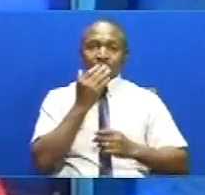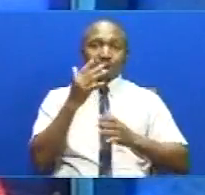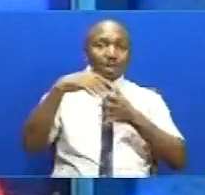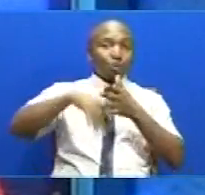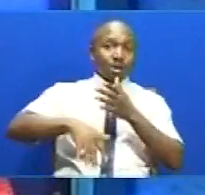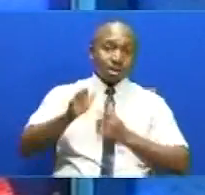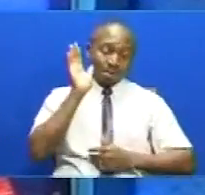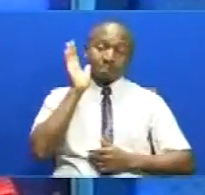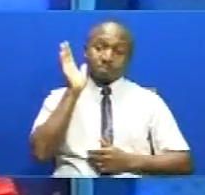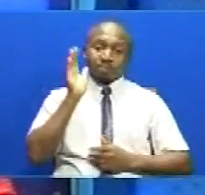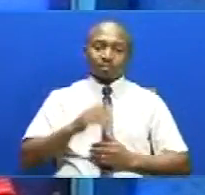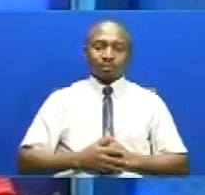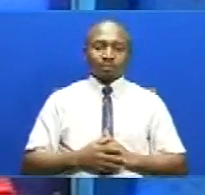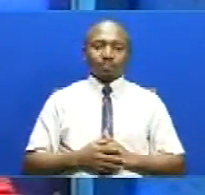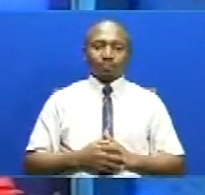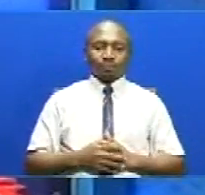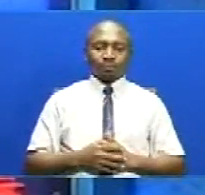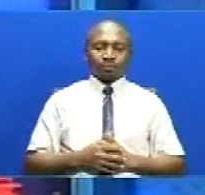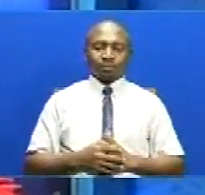zaidi.